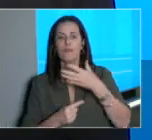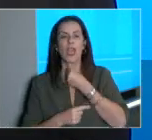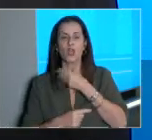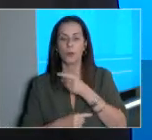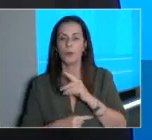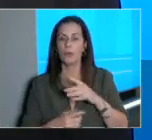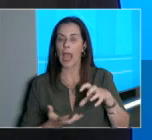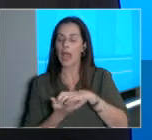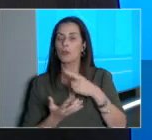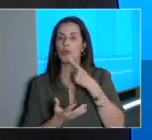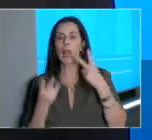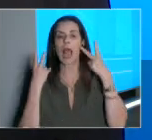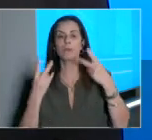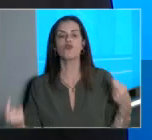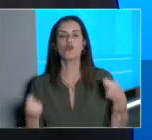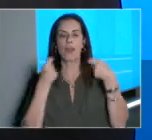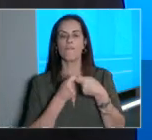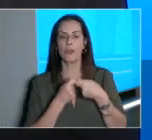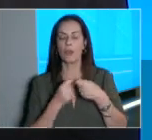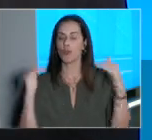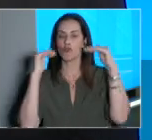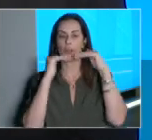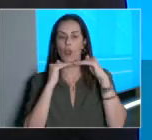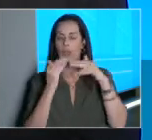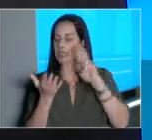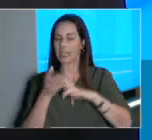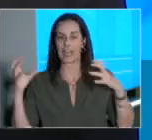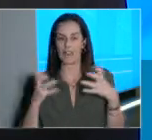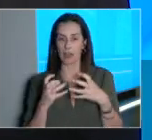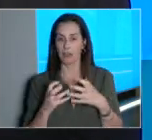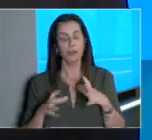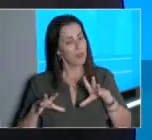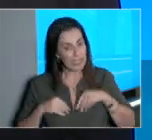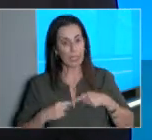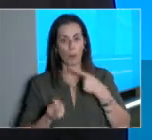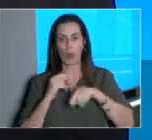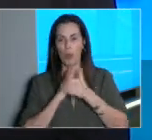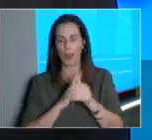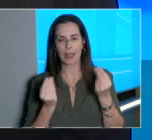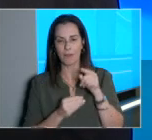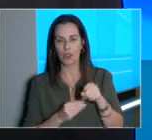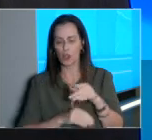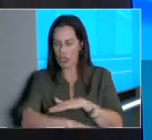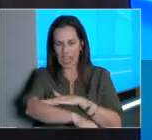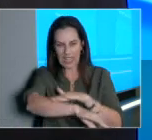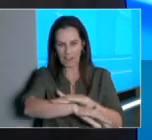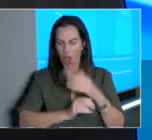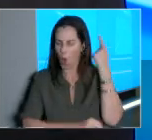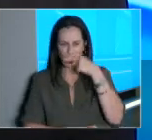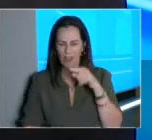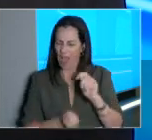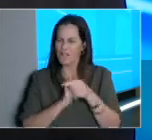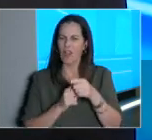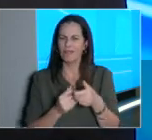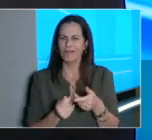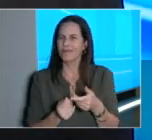אתיופיה, רכזים שדיברו על ערכים משותפים, על שוויון, על צדק חברתי, והסכימו ביניהם להוביל. העניין הזה של הצבע אור או הזהות הפך